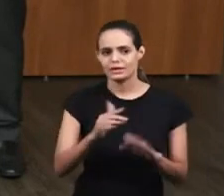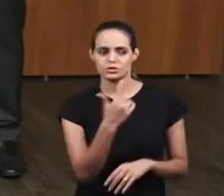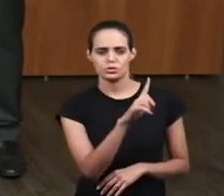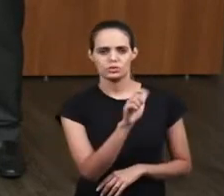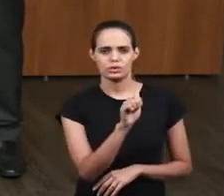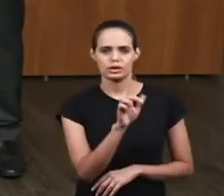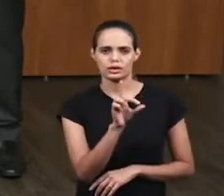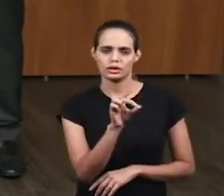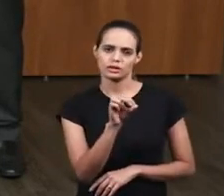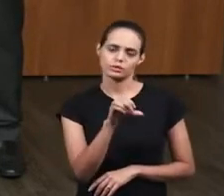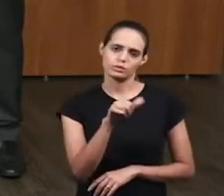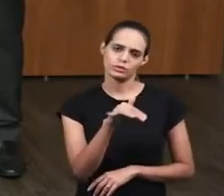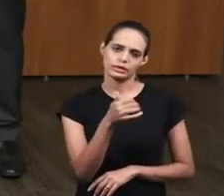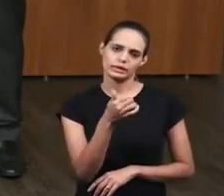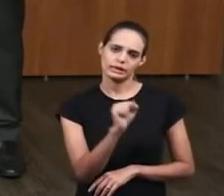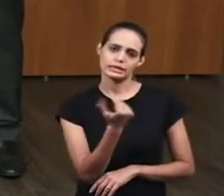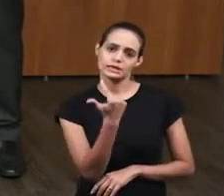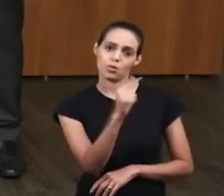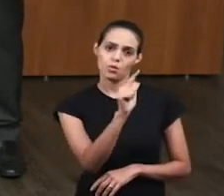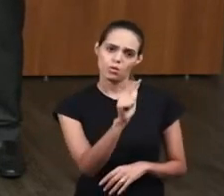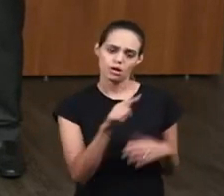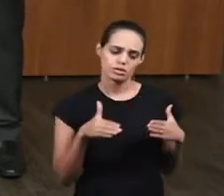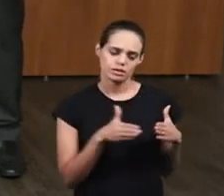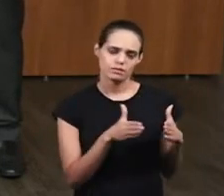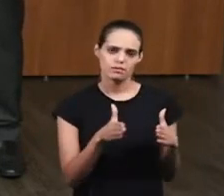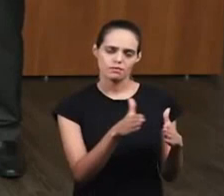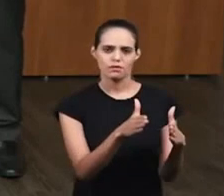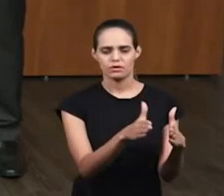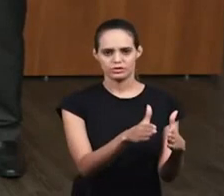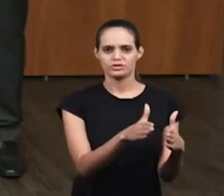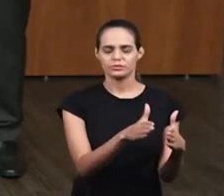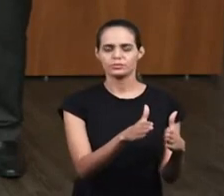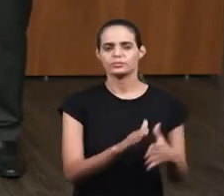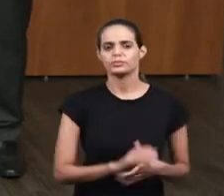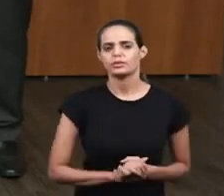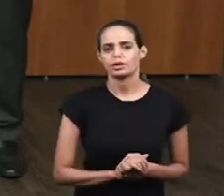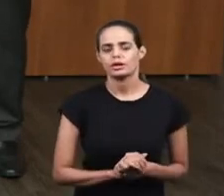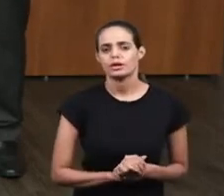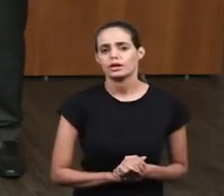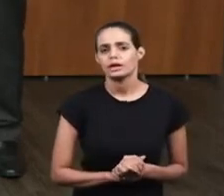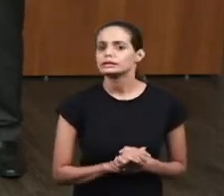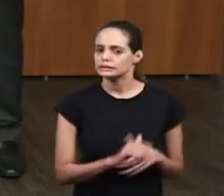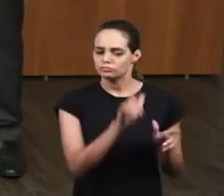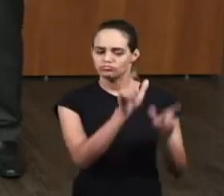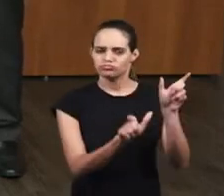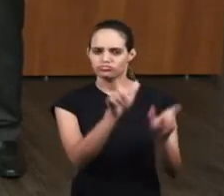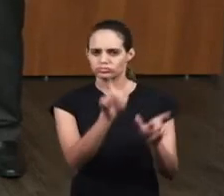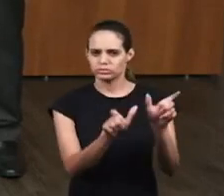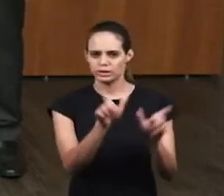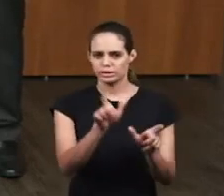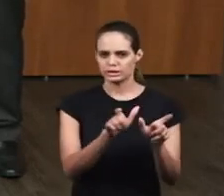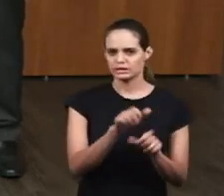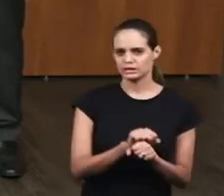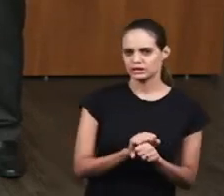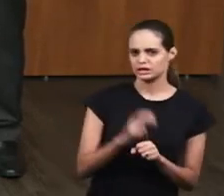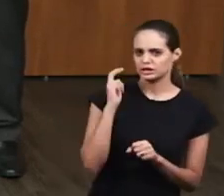wird an Gibbon gesalbt und Adonija an einem anderen Brunnen. Alle diejenigen, die die Regierung des Heiligen Geistes an sich